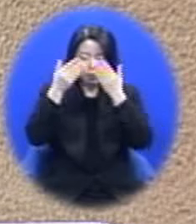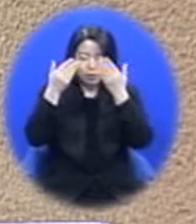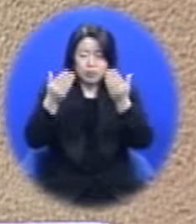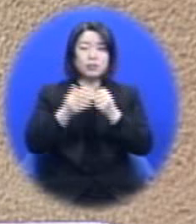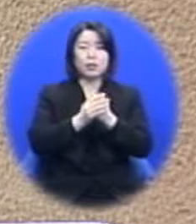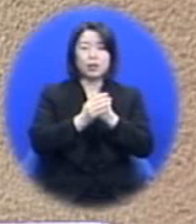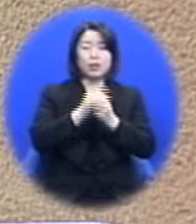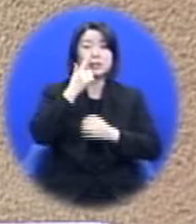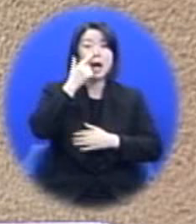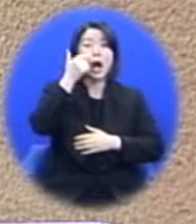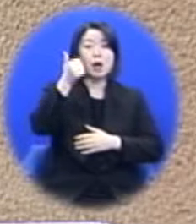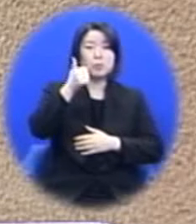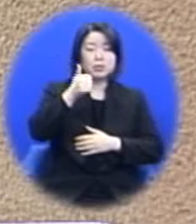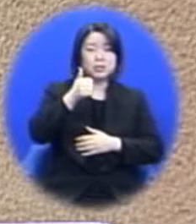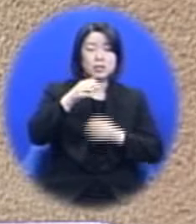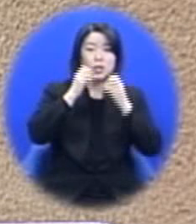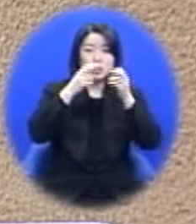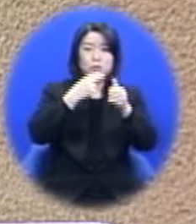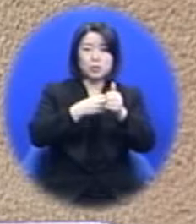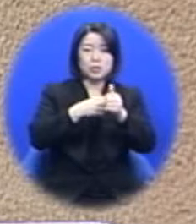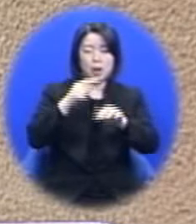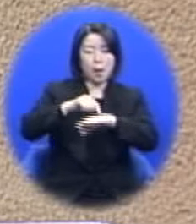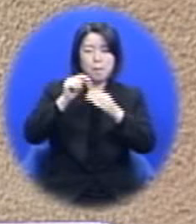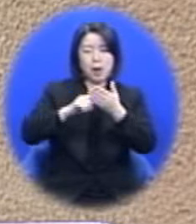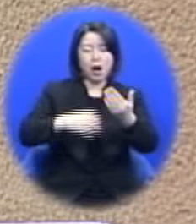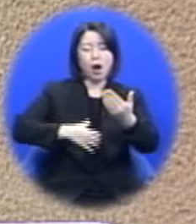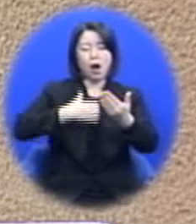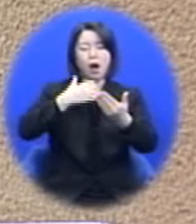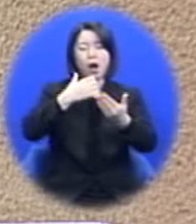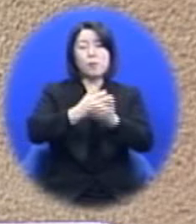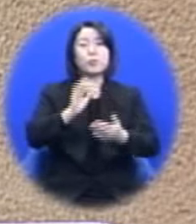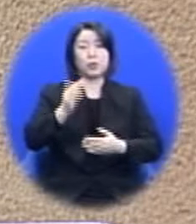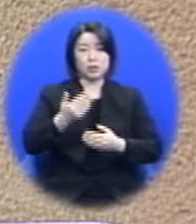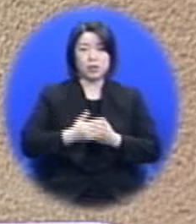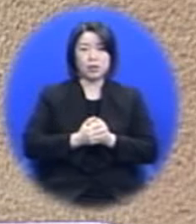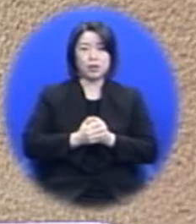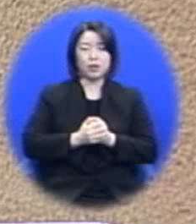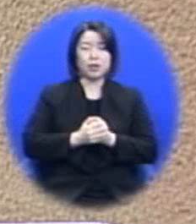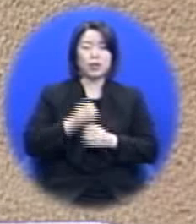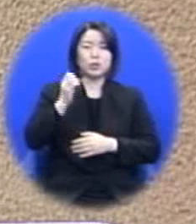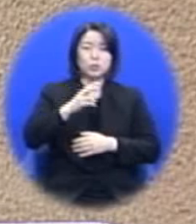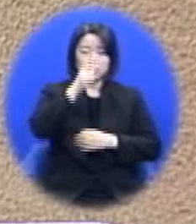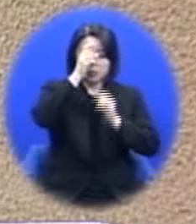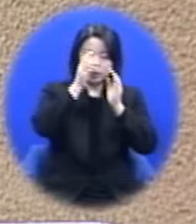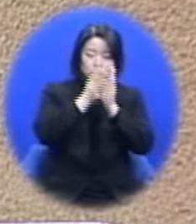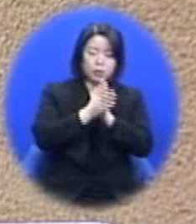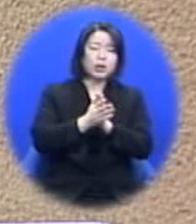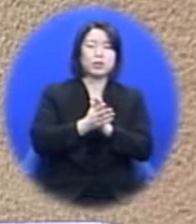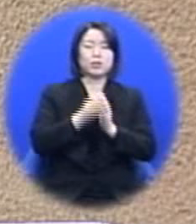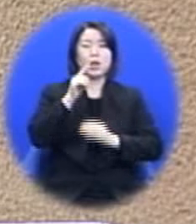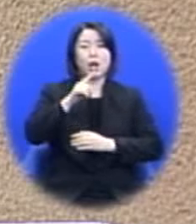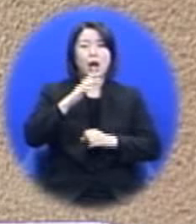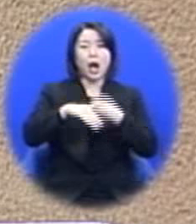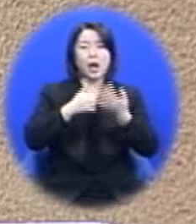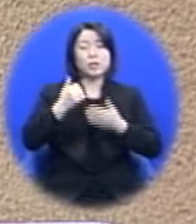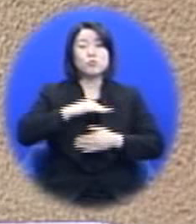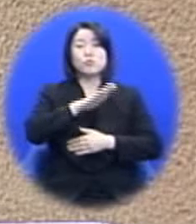테일러 선교사님 아버지가 너무 마음에 감동이 돼요. 그러면서 또 기도하기를, 하나님, 우리